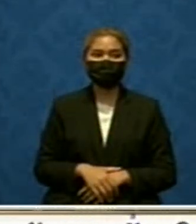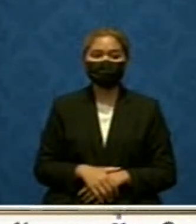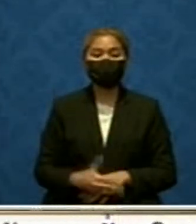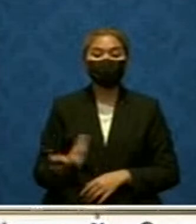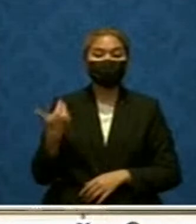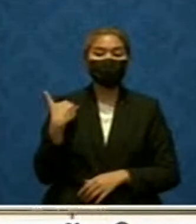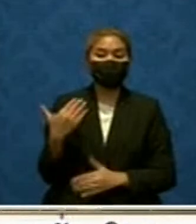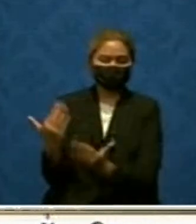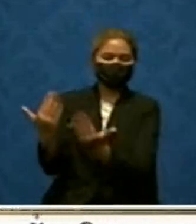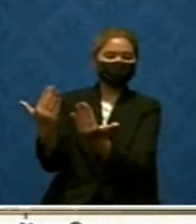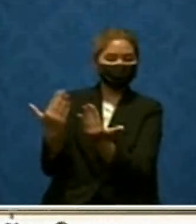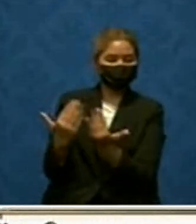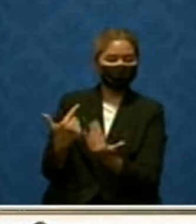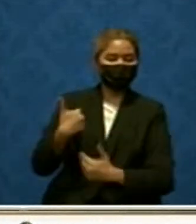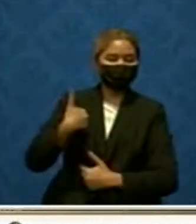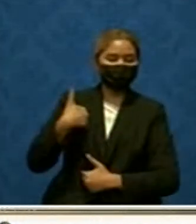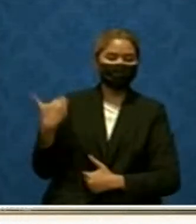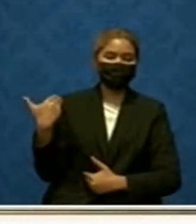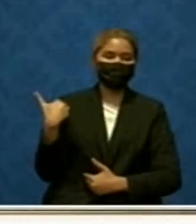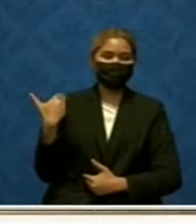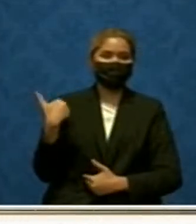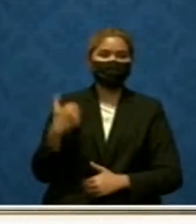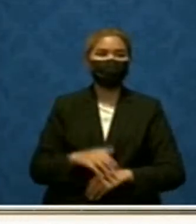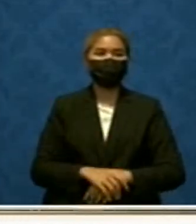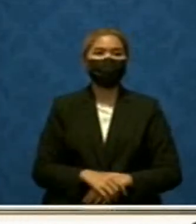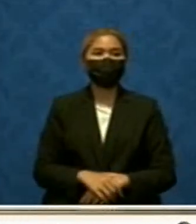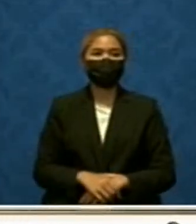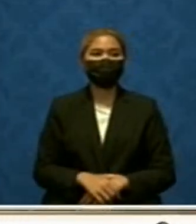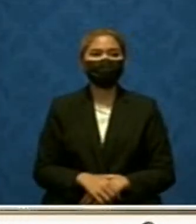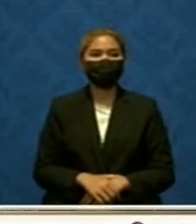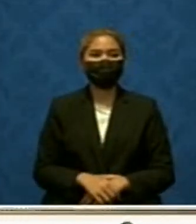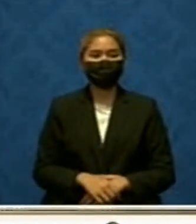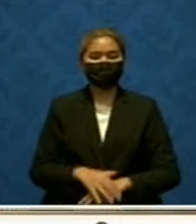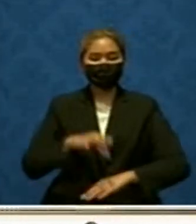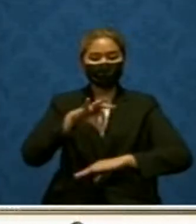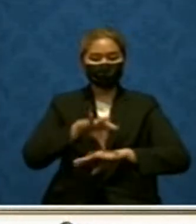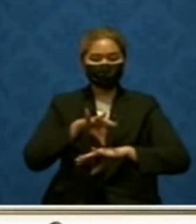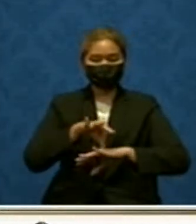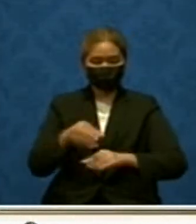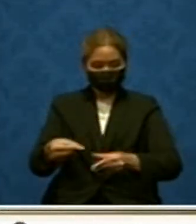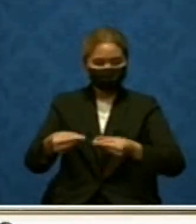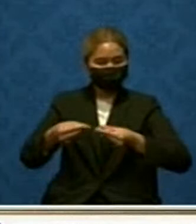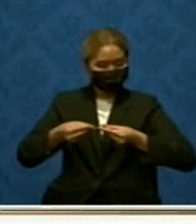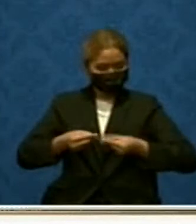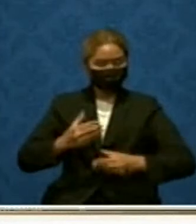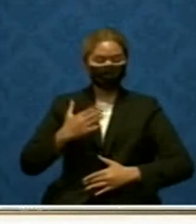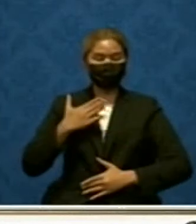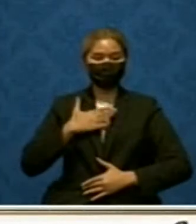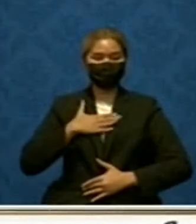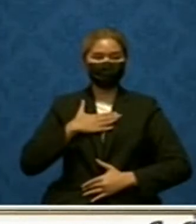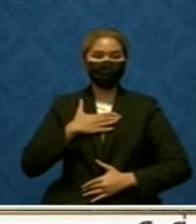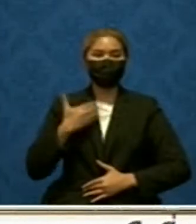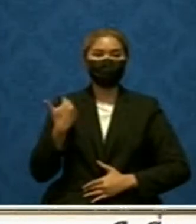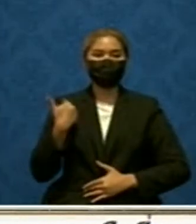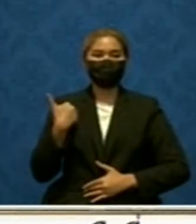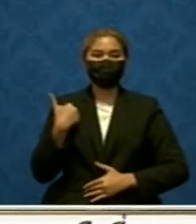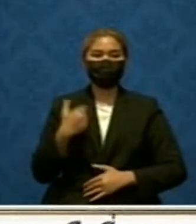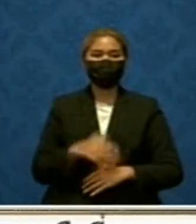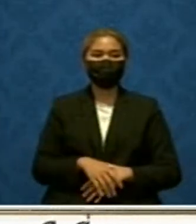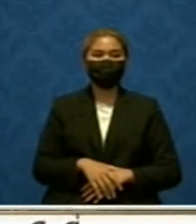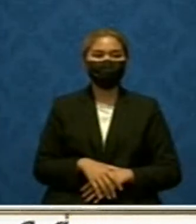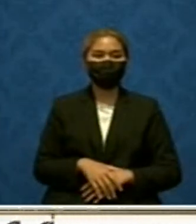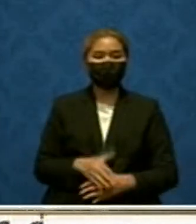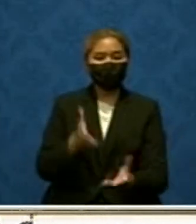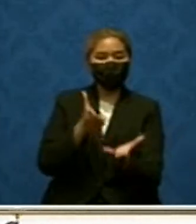อแงตำแนน่งมาใหผมบงเลยผมจในขอรอมณ์ สองัมคน ธรรมฐานครั ฟย ฝ่ายค้ารด่า